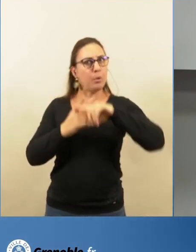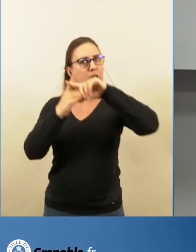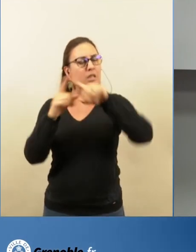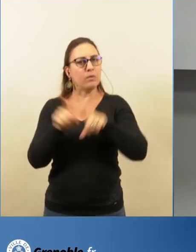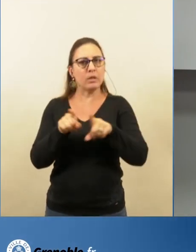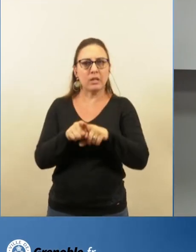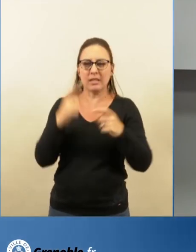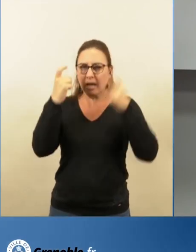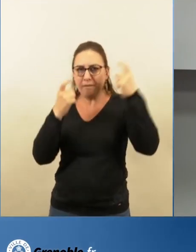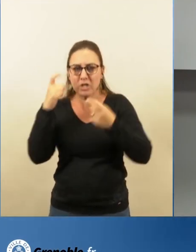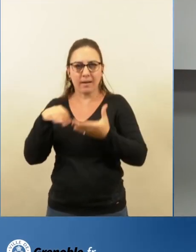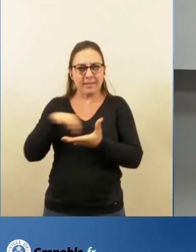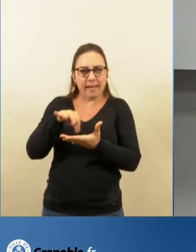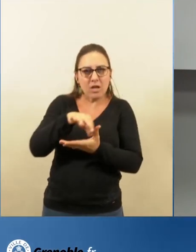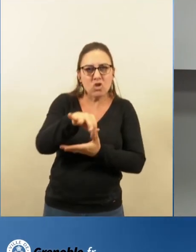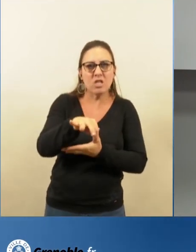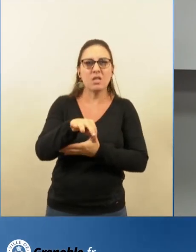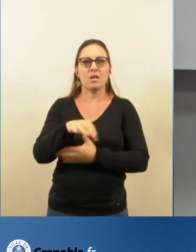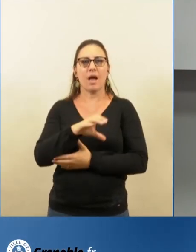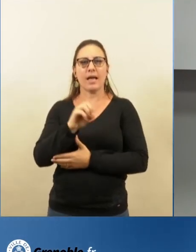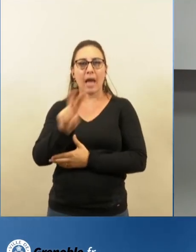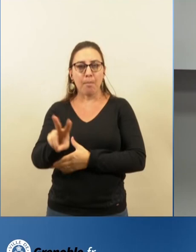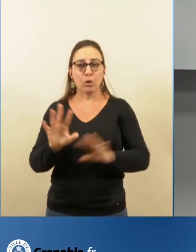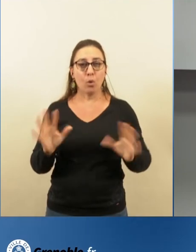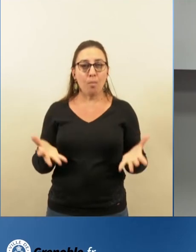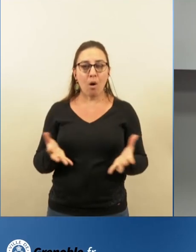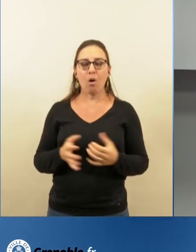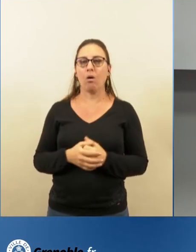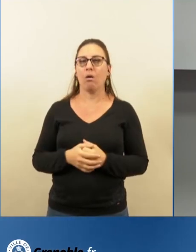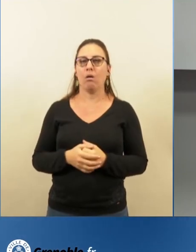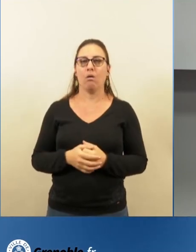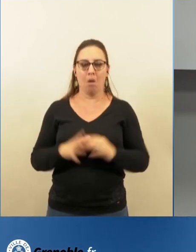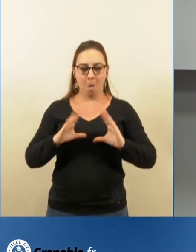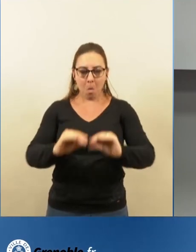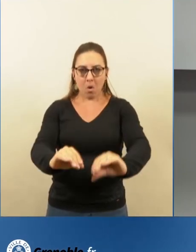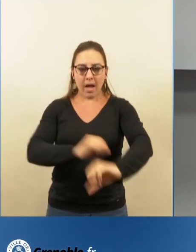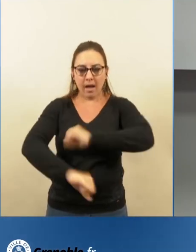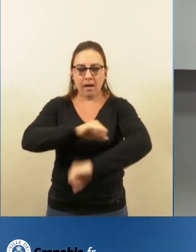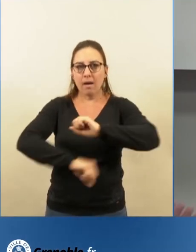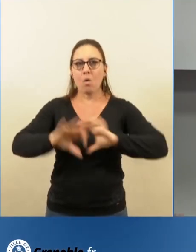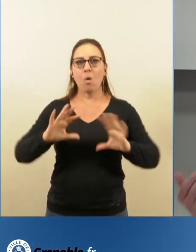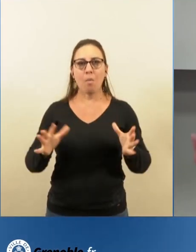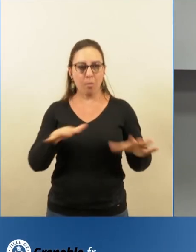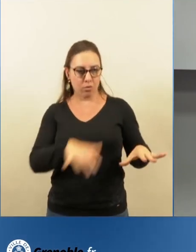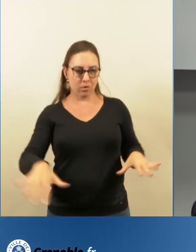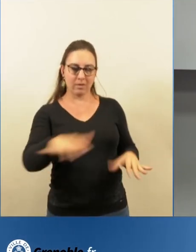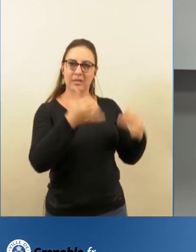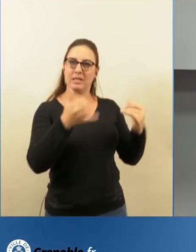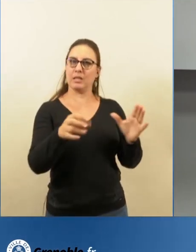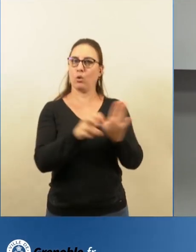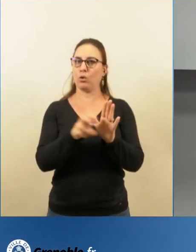la stratégie carbone que nous adaptons sa mise en oeuvre concrète dans quotidien des Grenoblois et